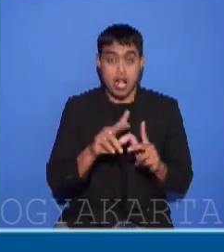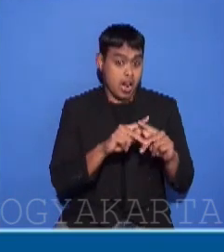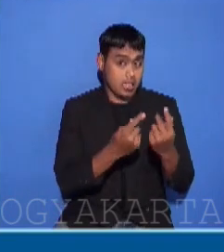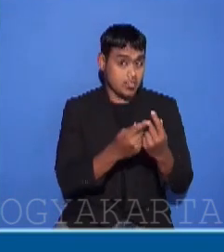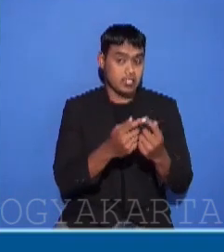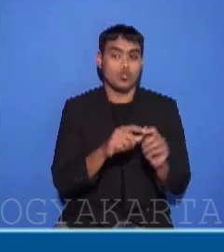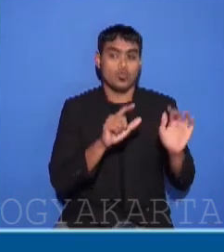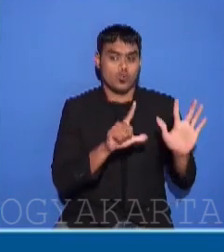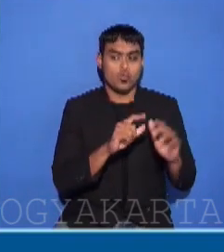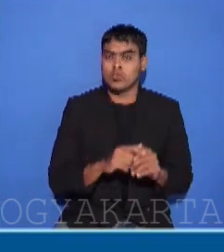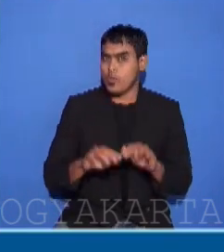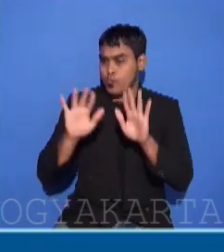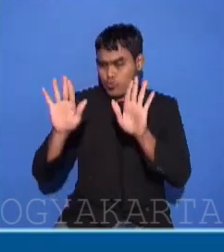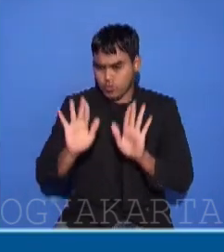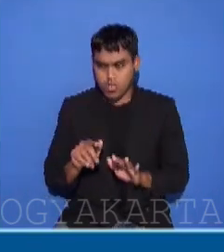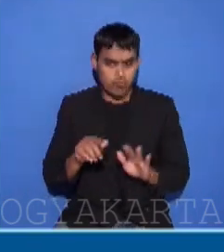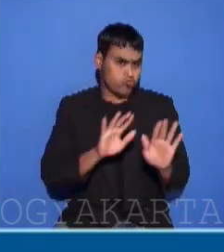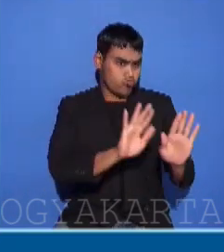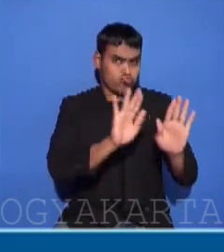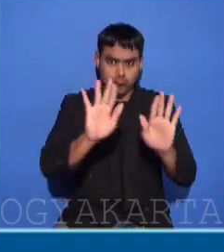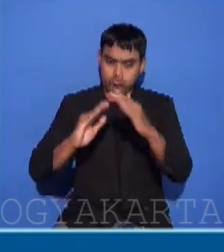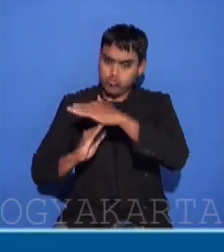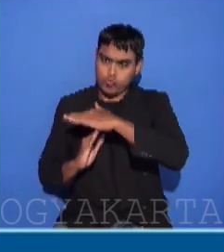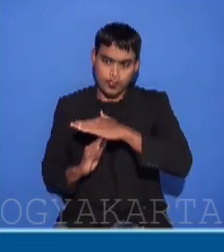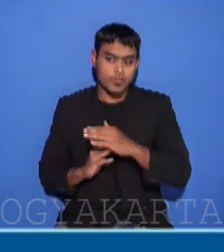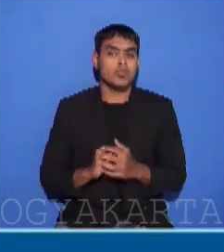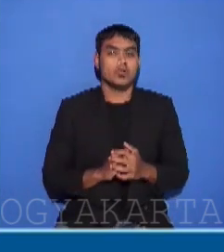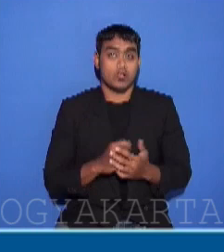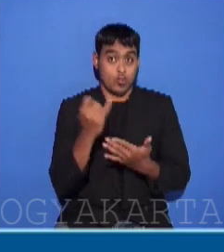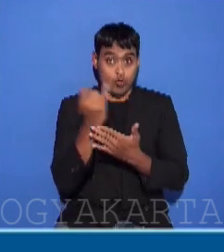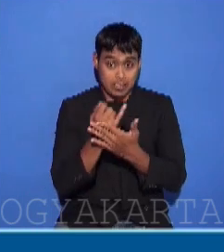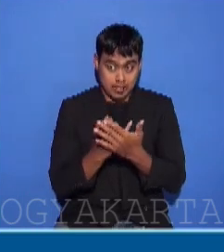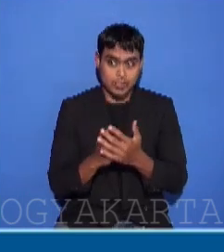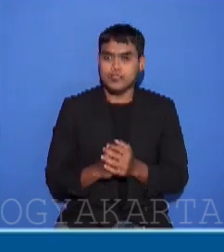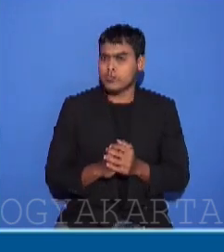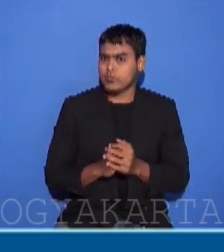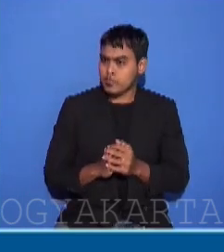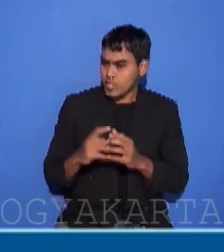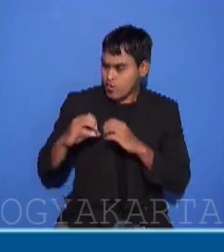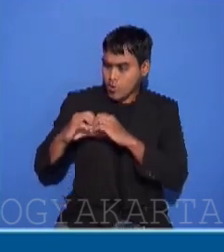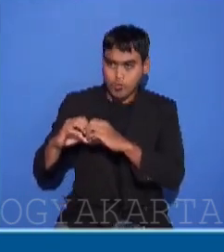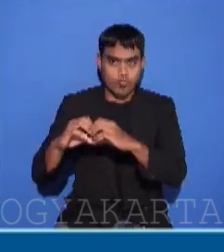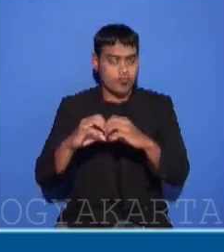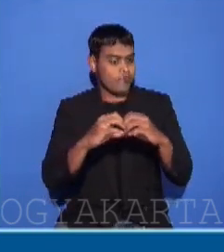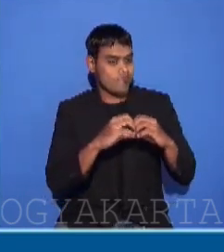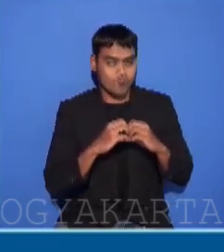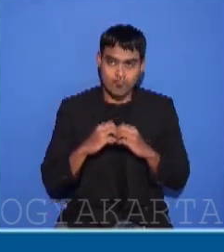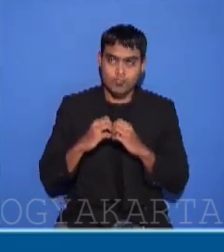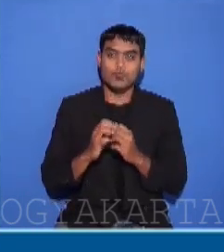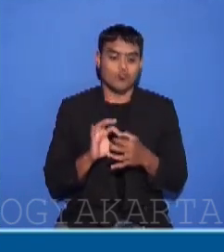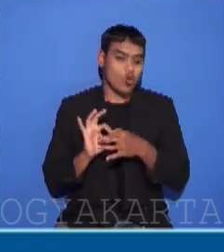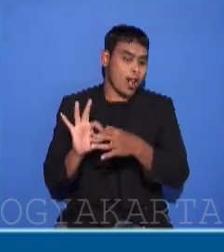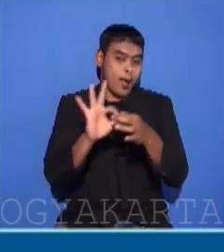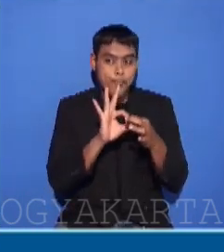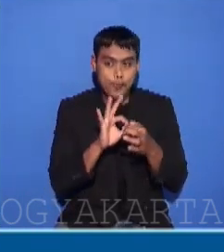poster anti buing ingkang samangkipun saget nuaken Raos tres dumateng sesami S sagetwaraken